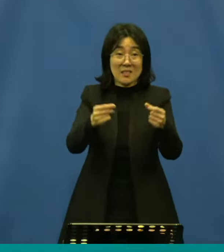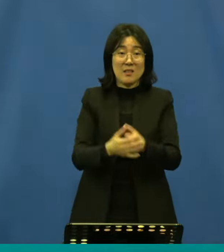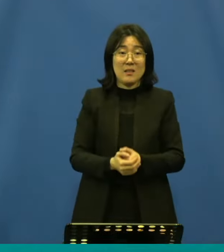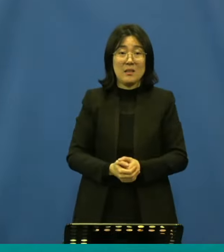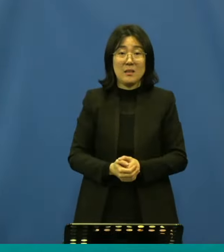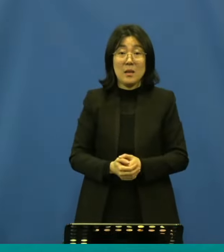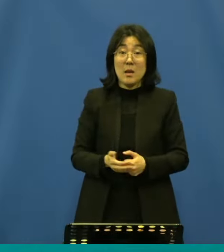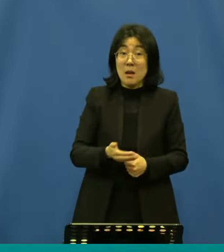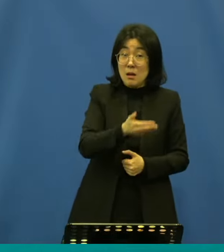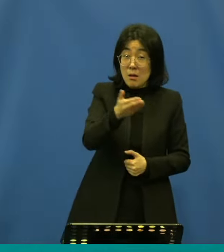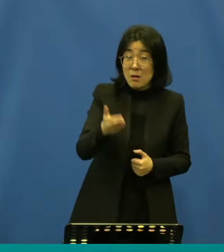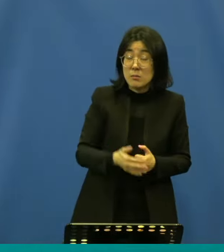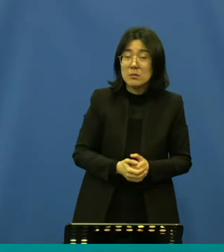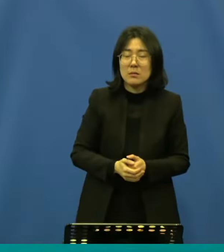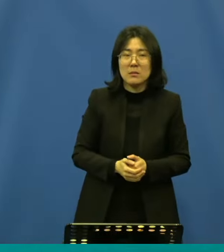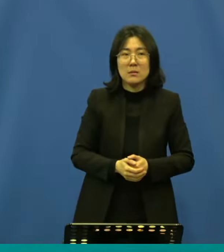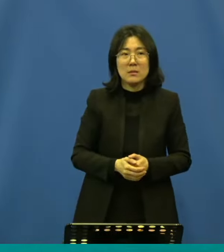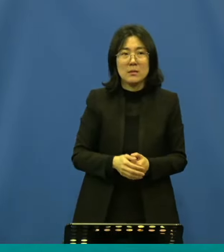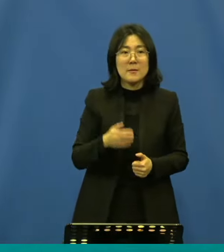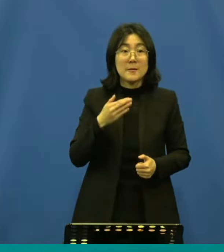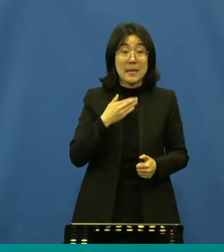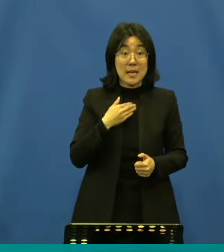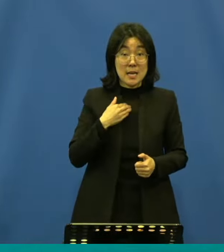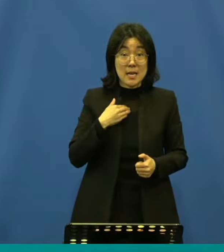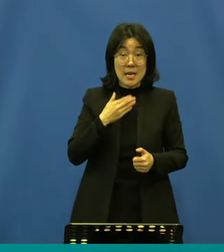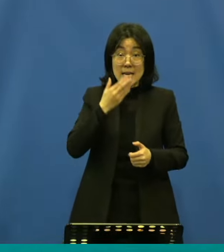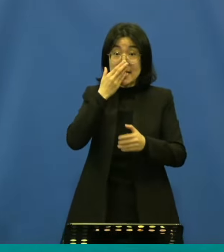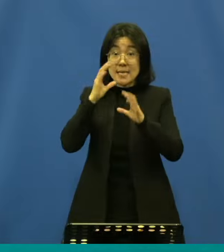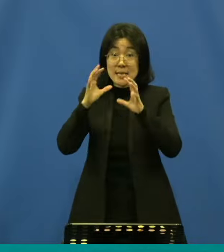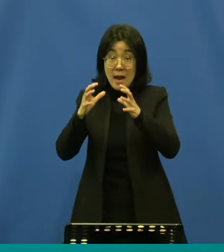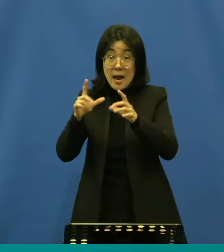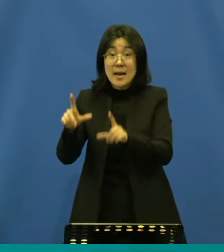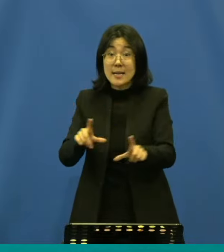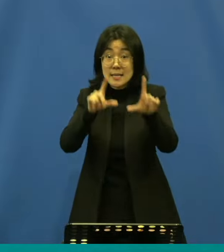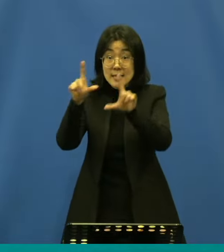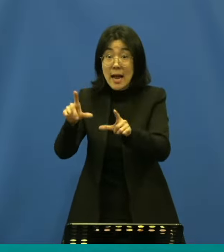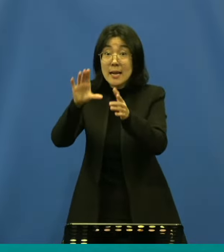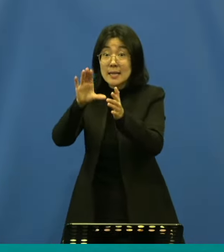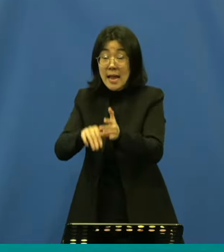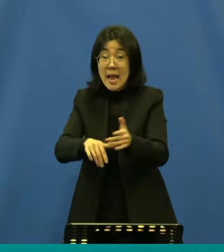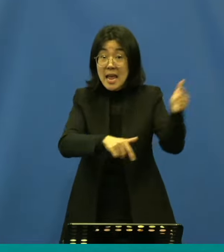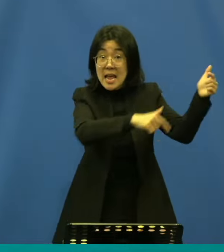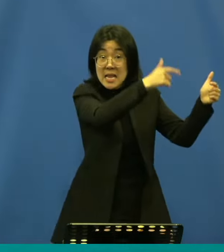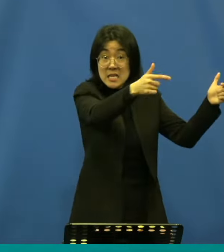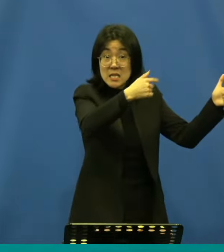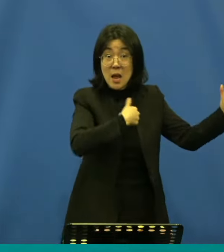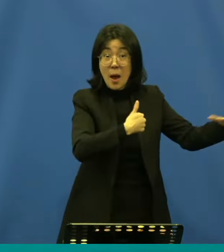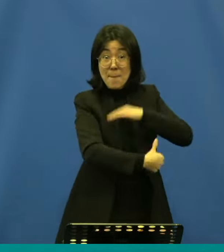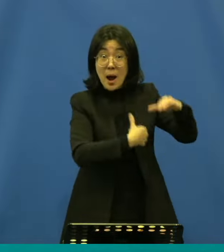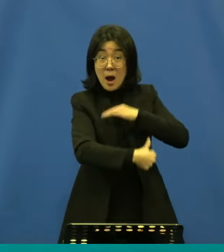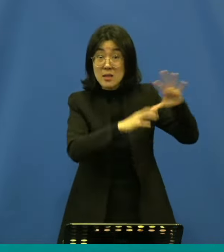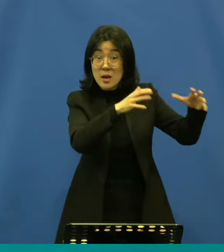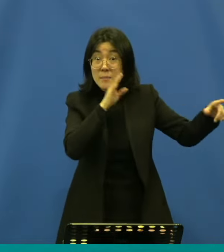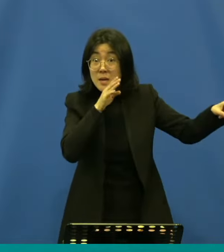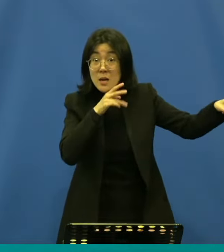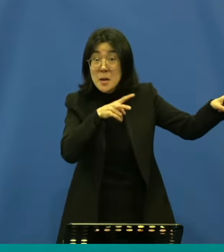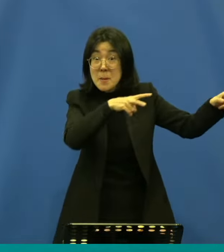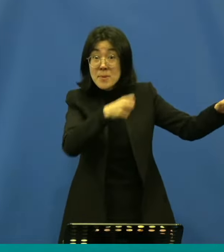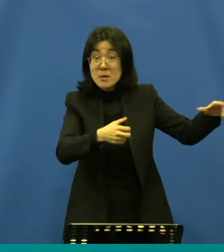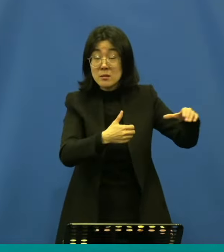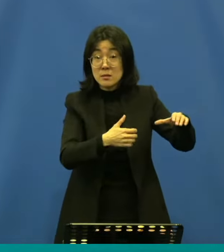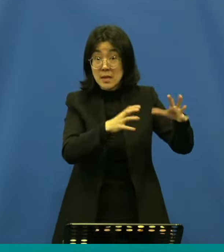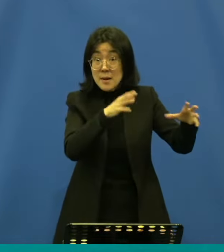최선을 다해 외쳤습니다. 선지자로서 그에게 주어진 역할에 모든 걸 걸고 책임을 다했습니다. 그럼